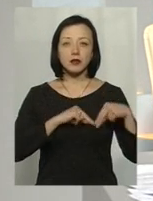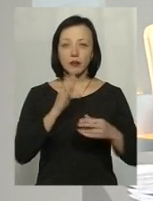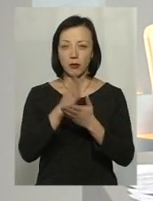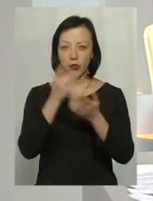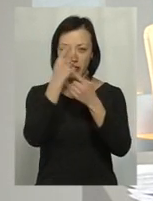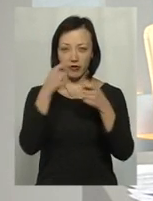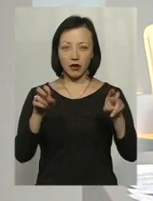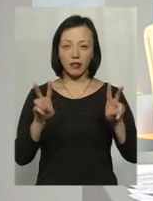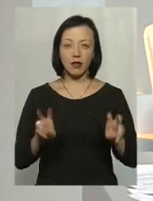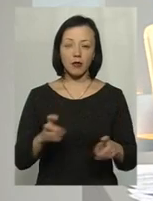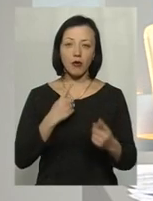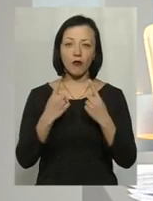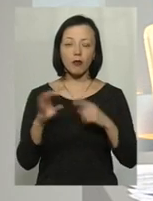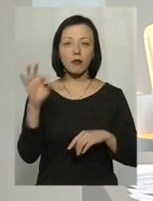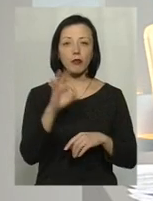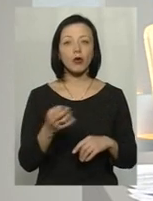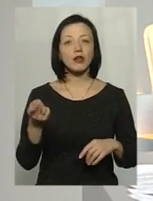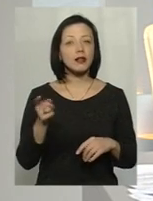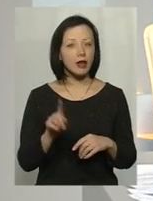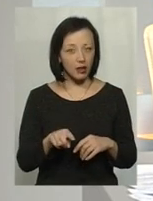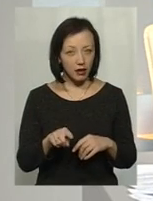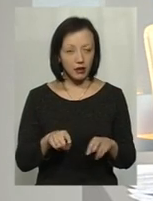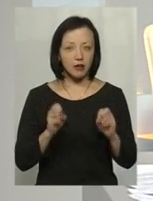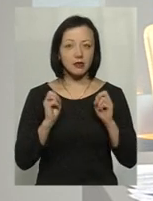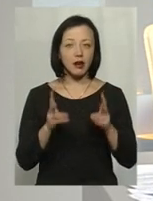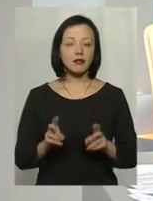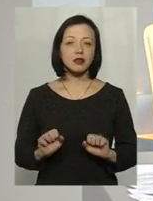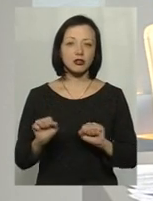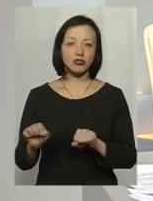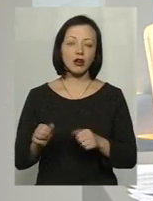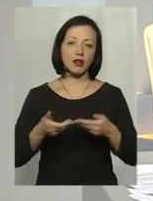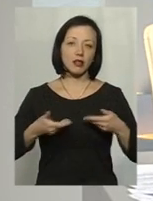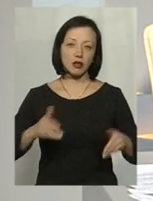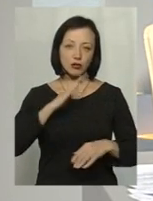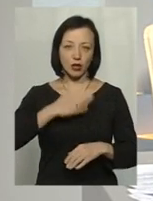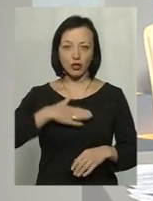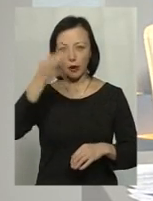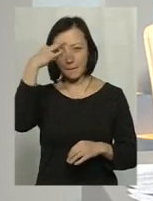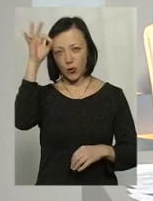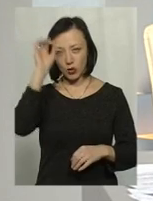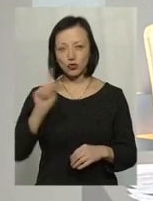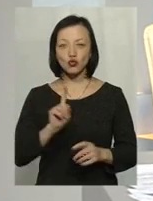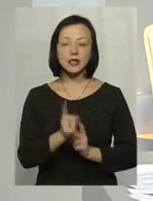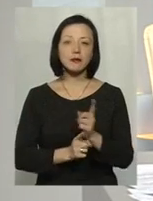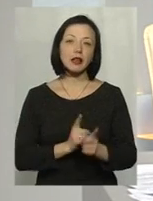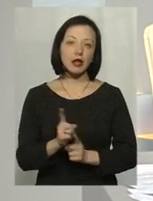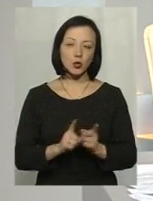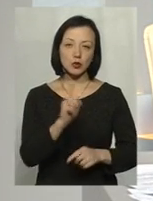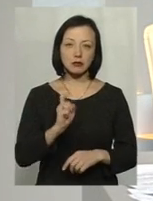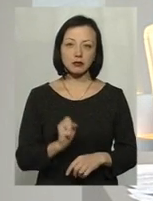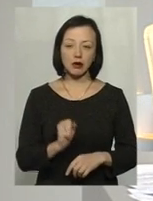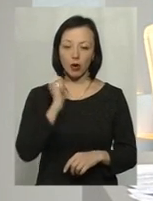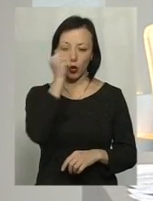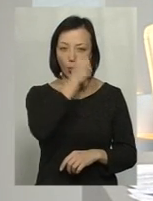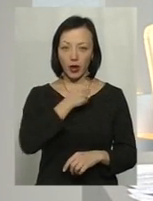ефірі тема. І нині ми говоримо про те, як захищає нас наша поліція, що змінилося за